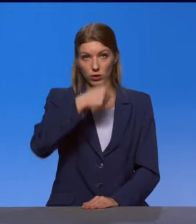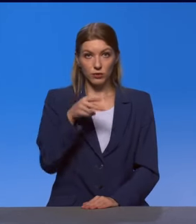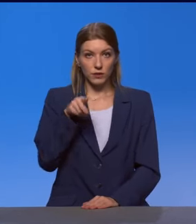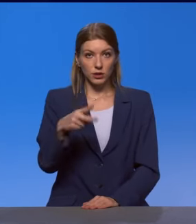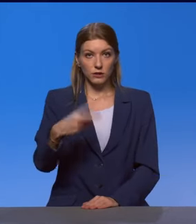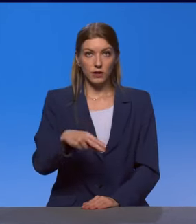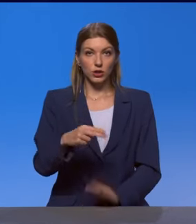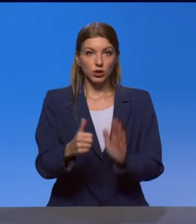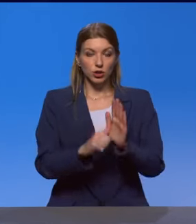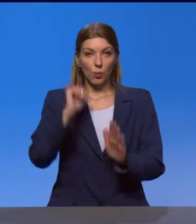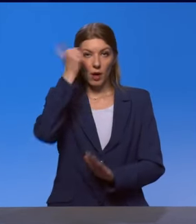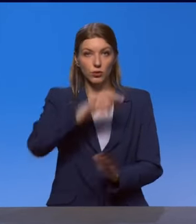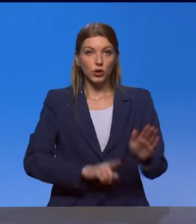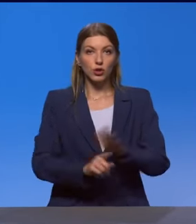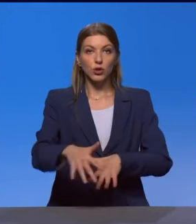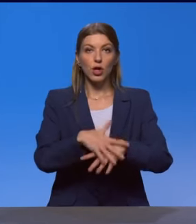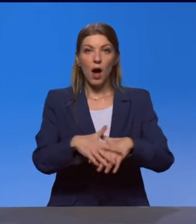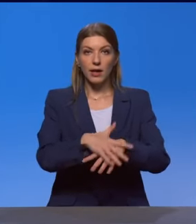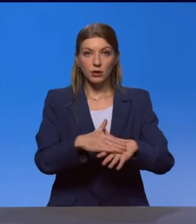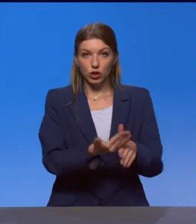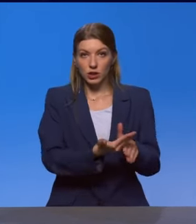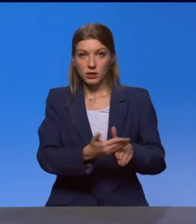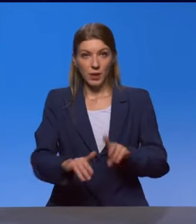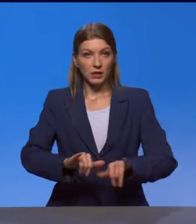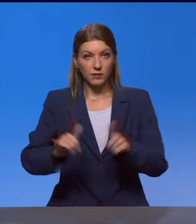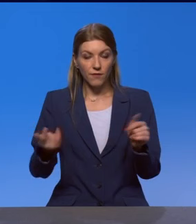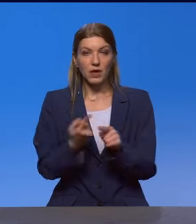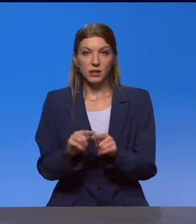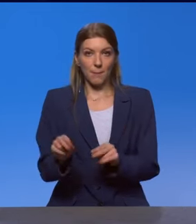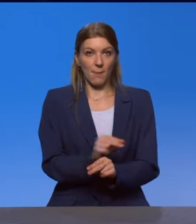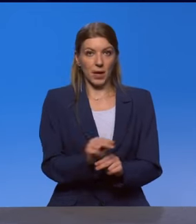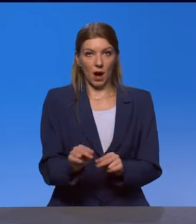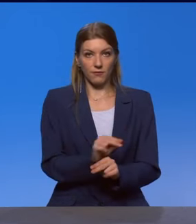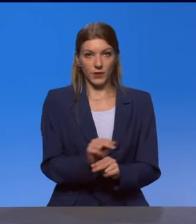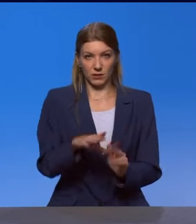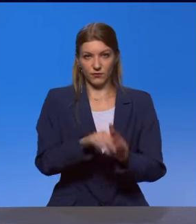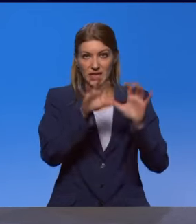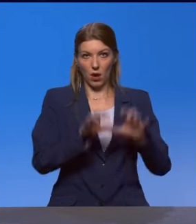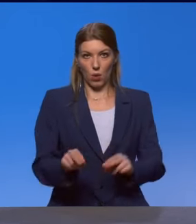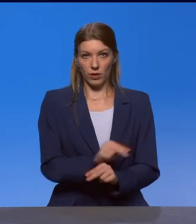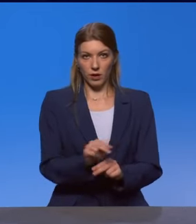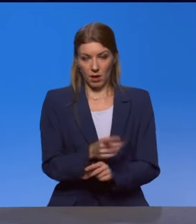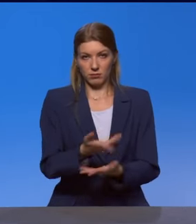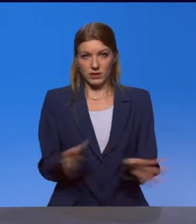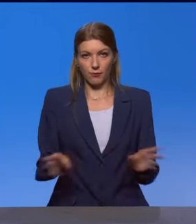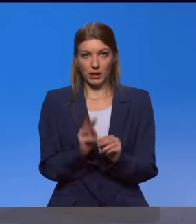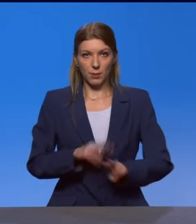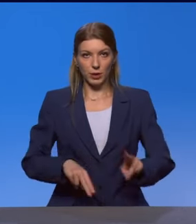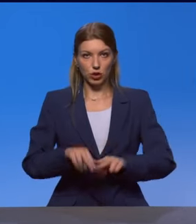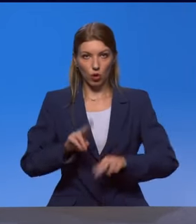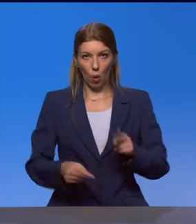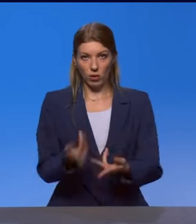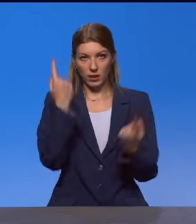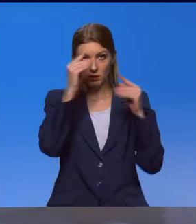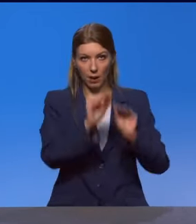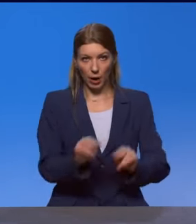развиваться рыночный сегмент, и этому способствует поправки законодательства, над которыми мы совместно с Минстроем работали, это распространение